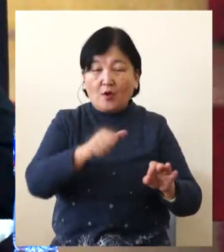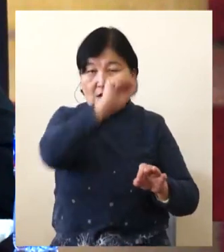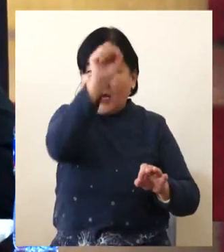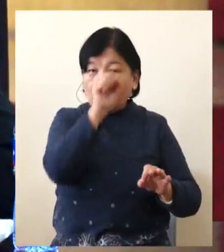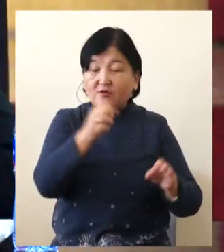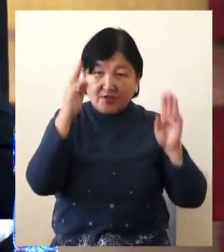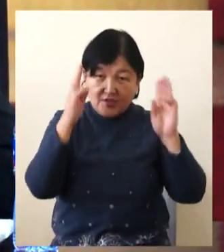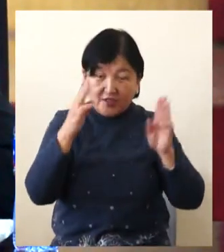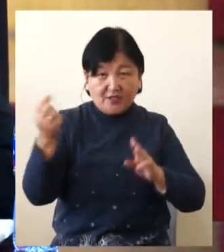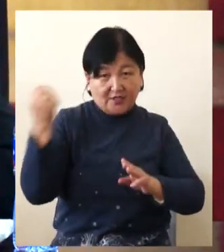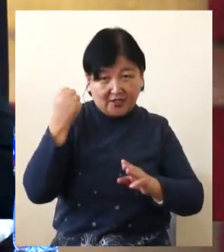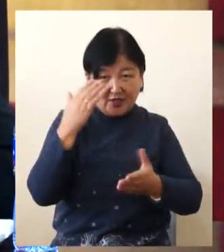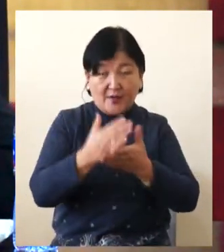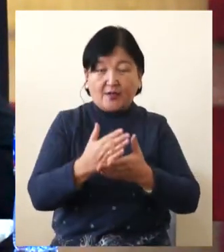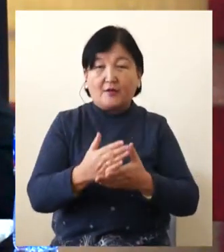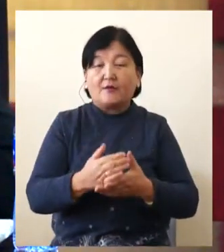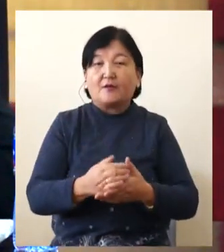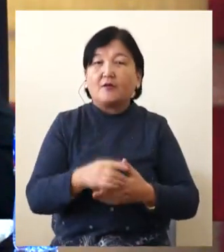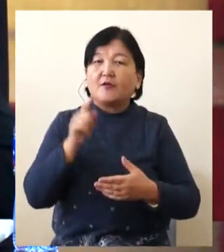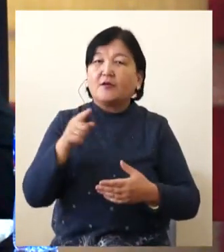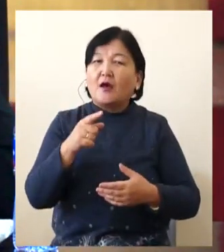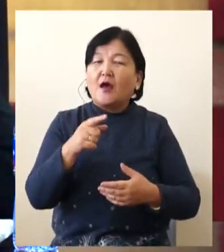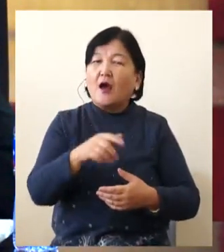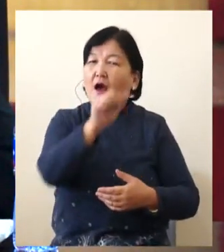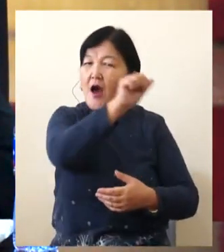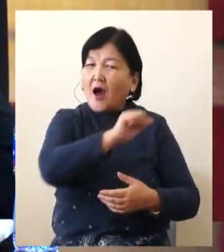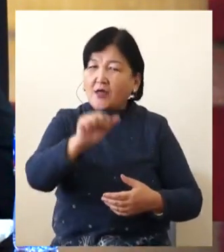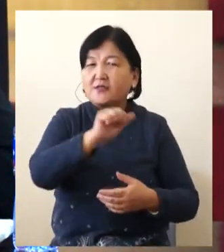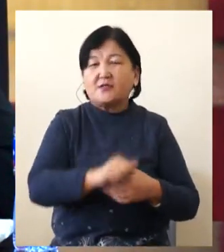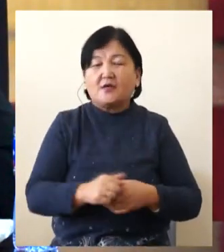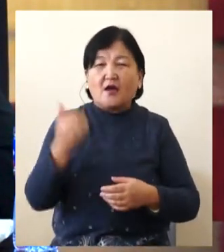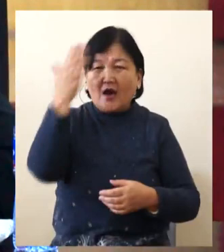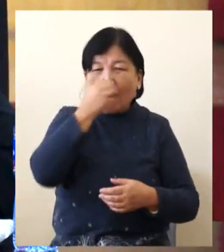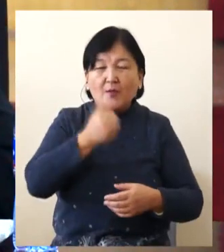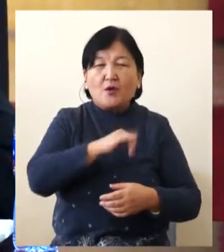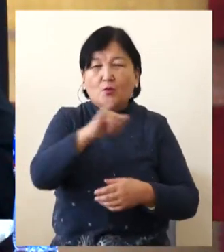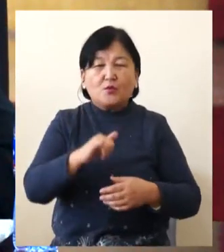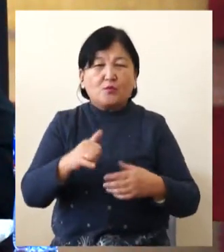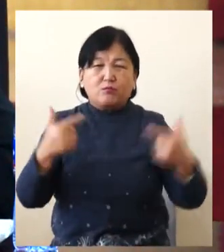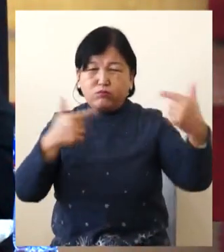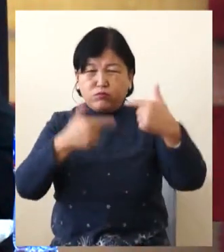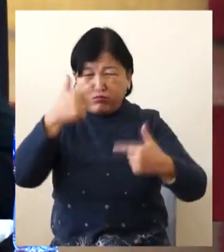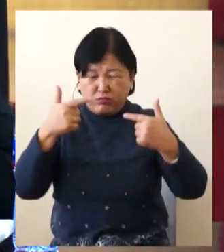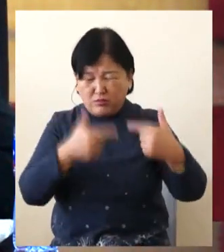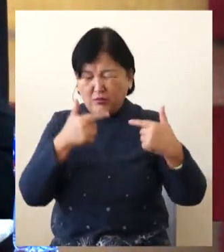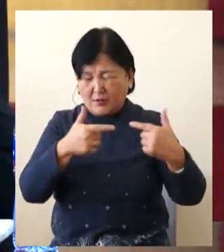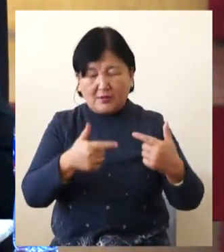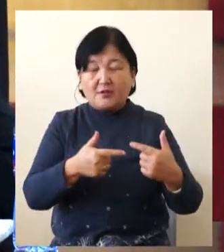Энэ бол яг энэний төлөө хичнээн олон Африк, Азийн орнууд байлдаад байлдаад хэлэхгүй шүү. Бурунди гэдэг